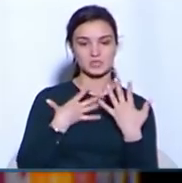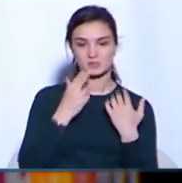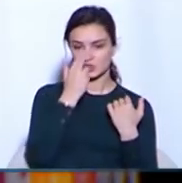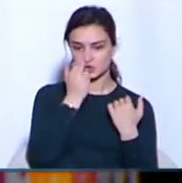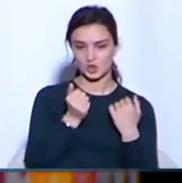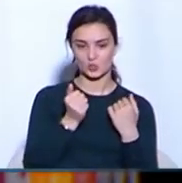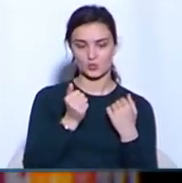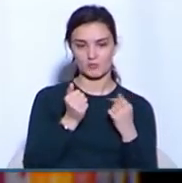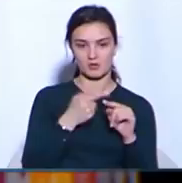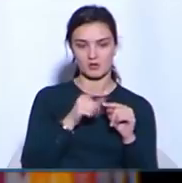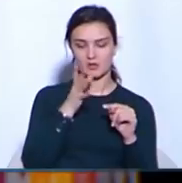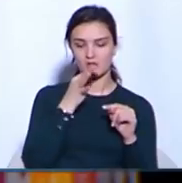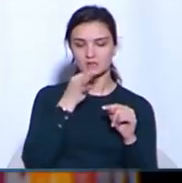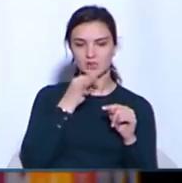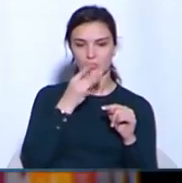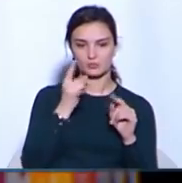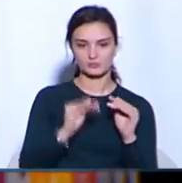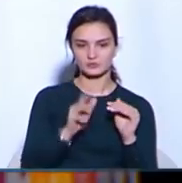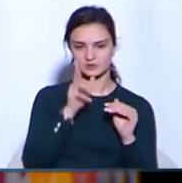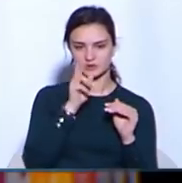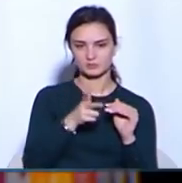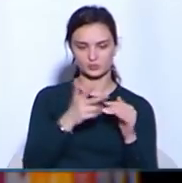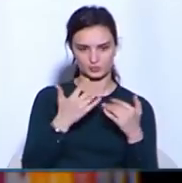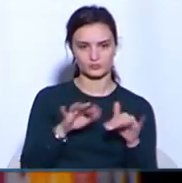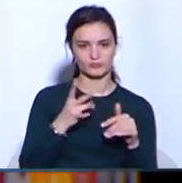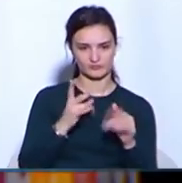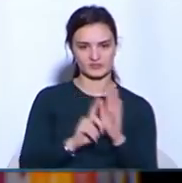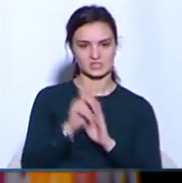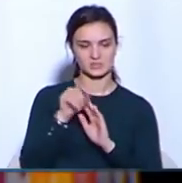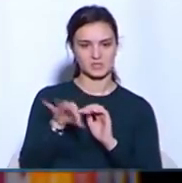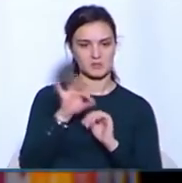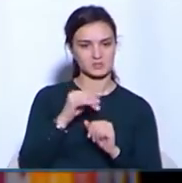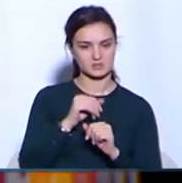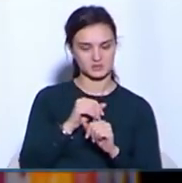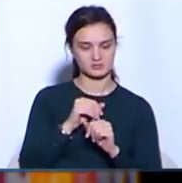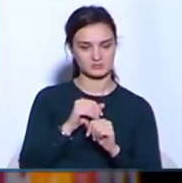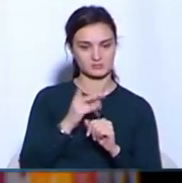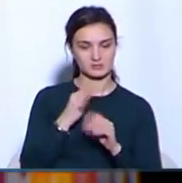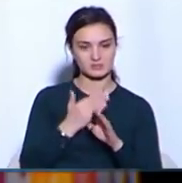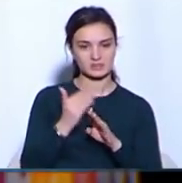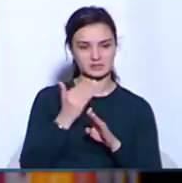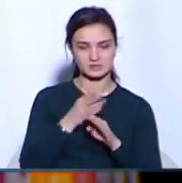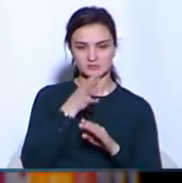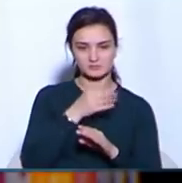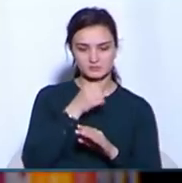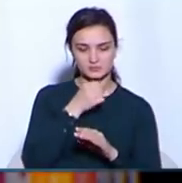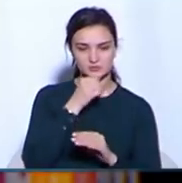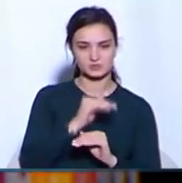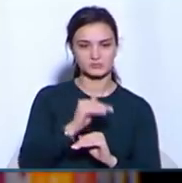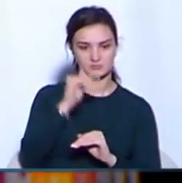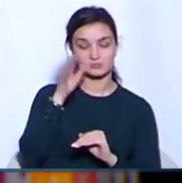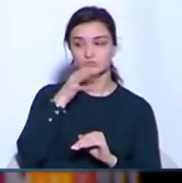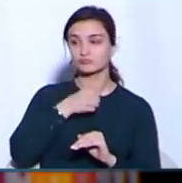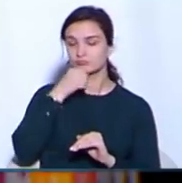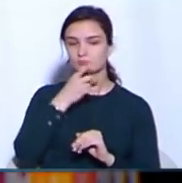შეგუება ადრეული ასაკიდანვე, ანუ 3 წლისთვის უკვე აქტიურად ვიწყებთ ამაზე მუშაობას, მაგრამ ნელ-ნელა მოზრდილებით და ბავშვებით